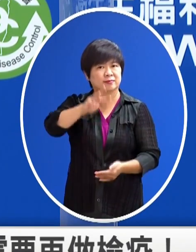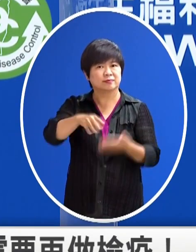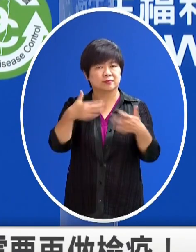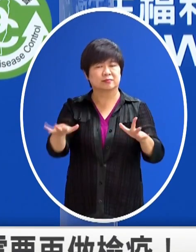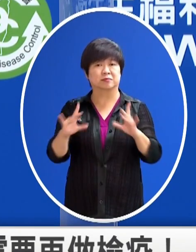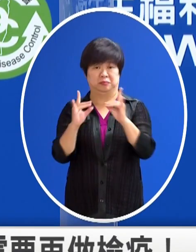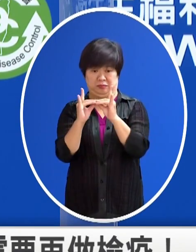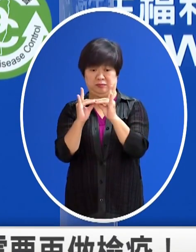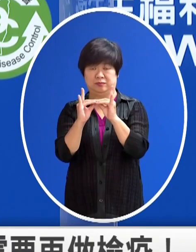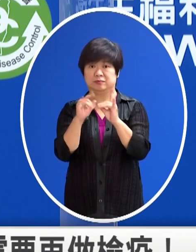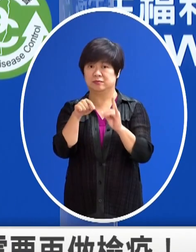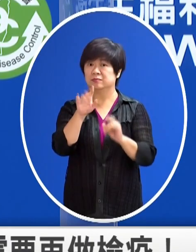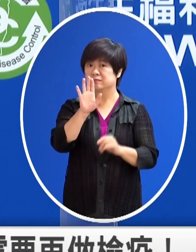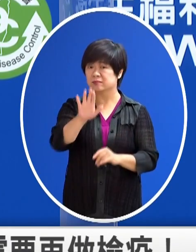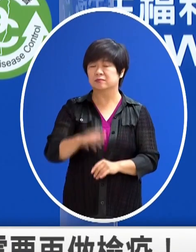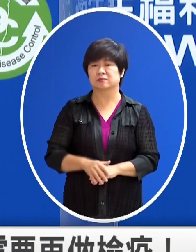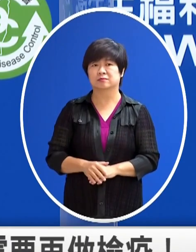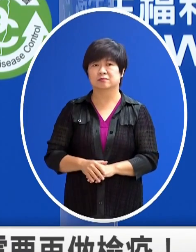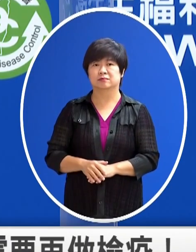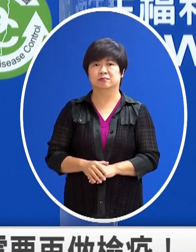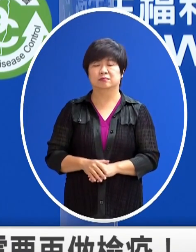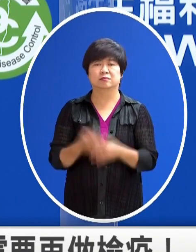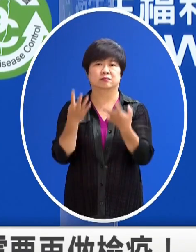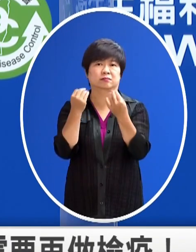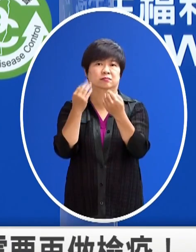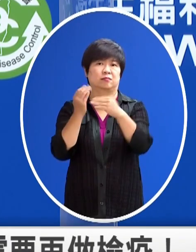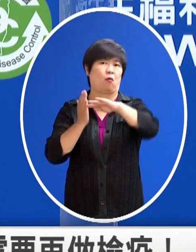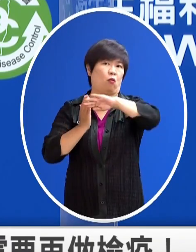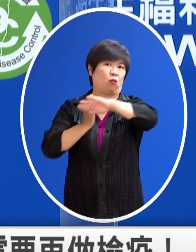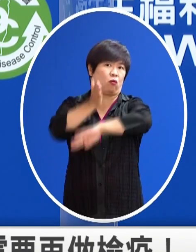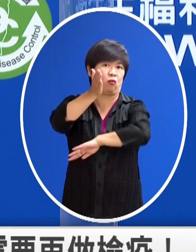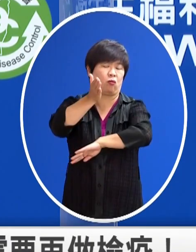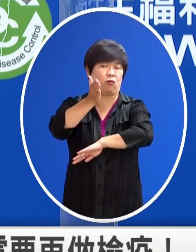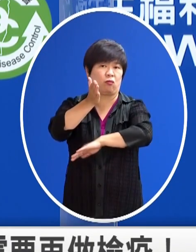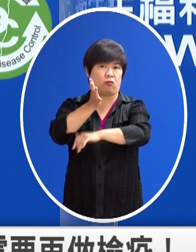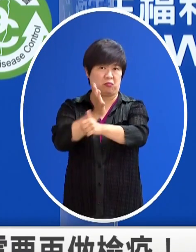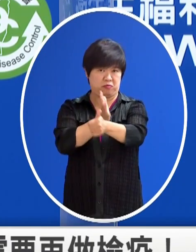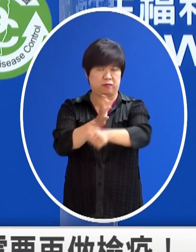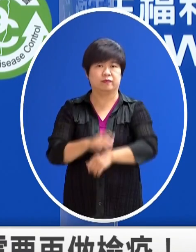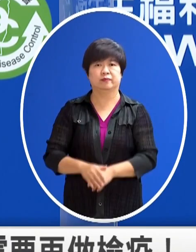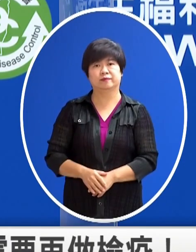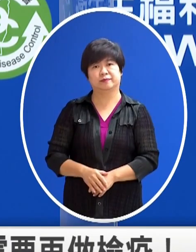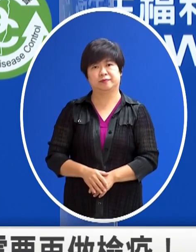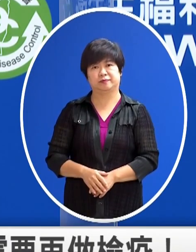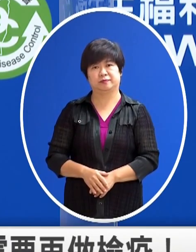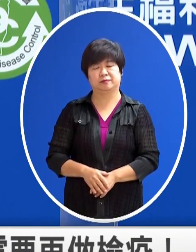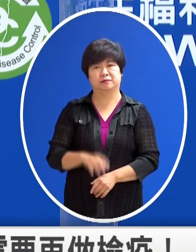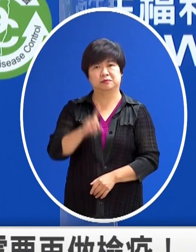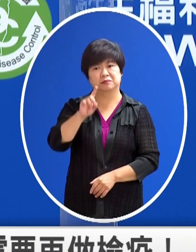能。那超过这极限值的时候，